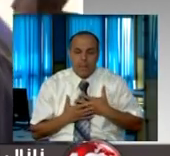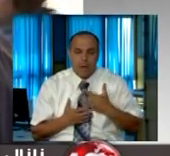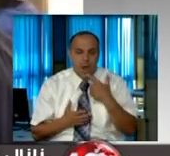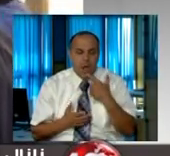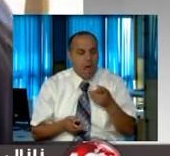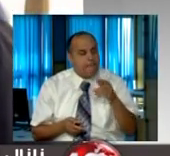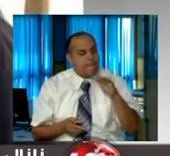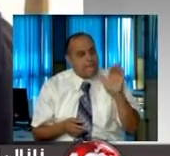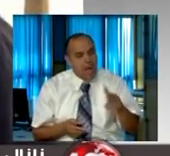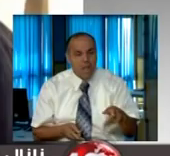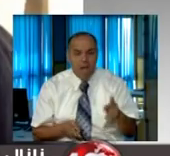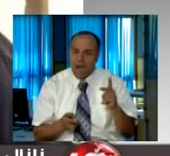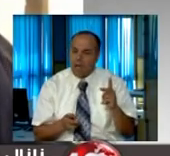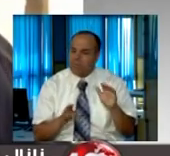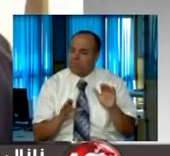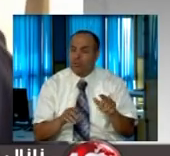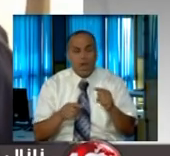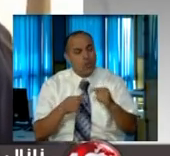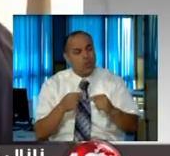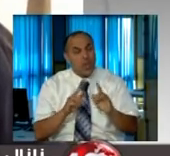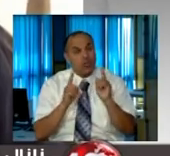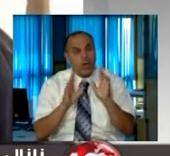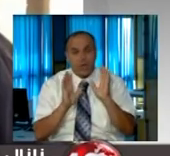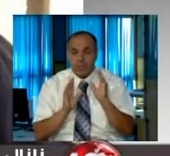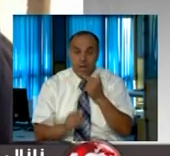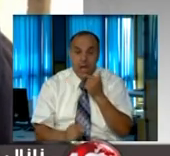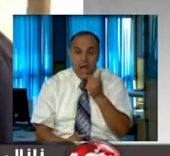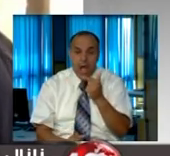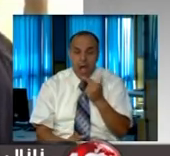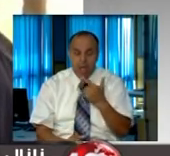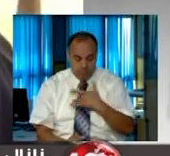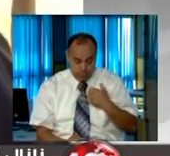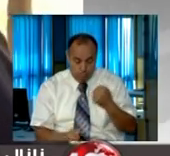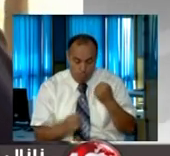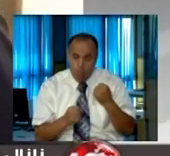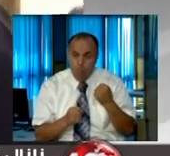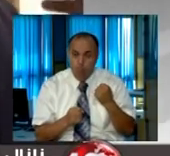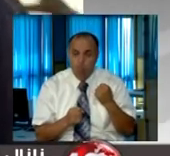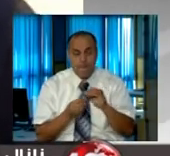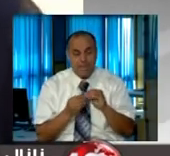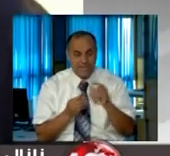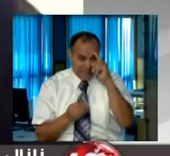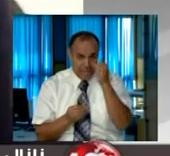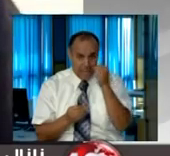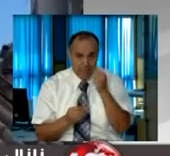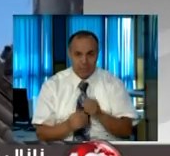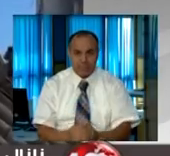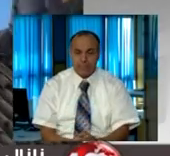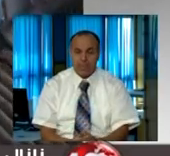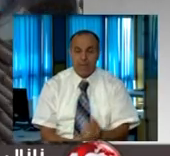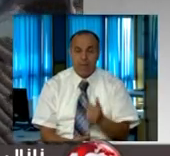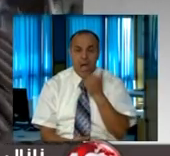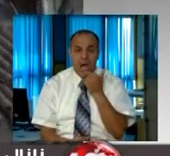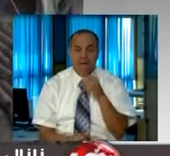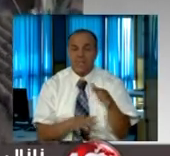ترتفع حصيلة هذه الكارثة من القتلى والجرحى، وأن نتسلح بالشجاعة الكافية في هذه الظروف الصعبة. كما